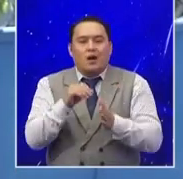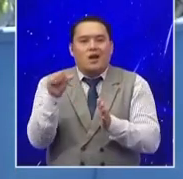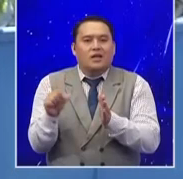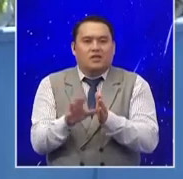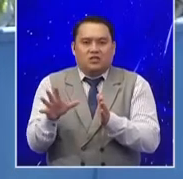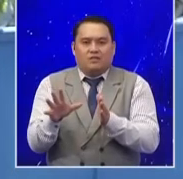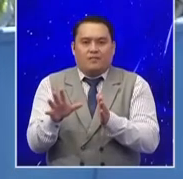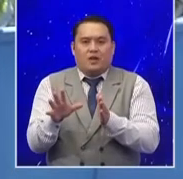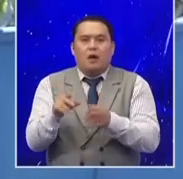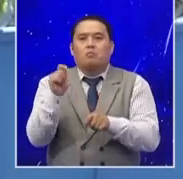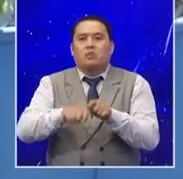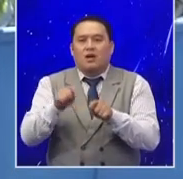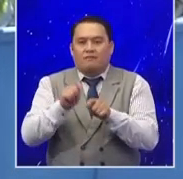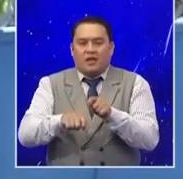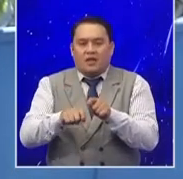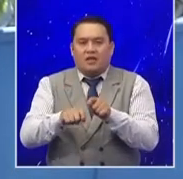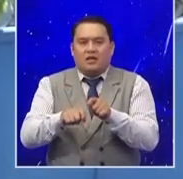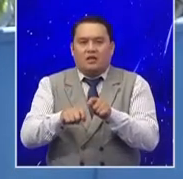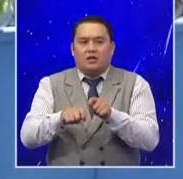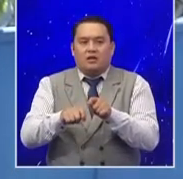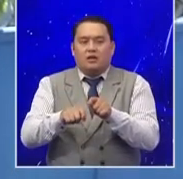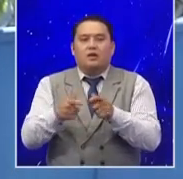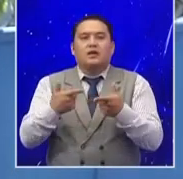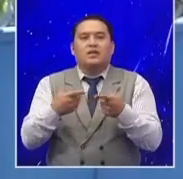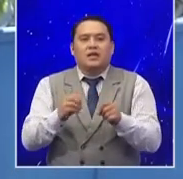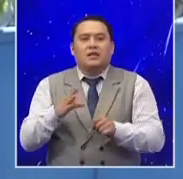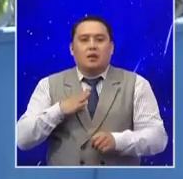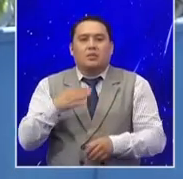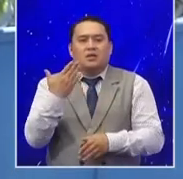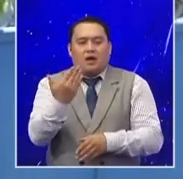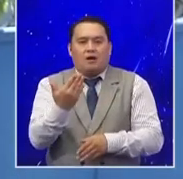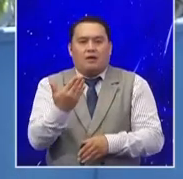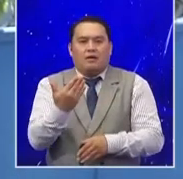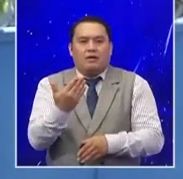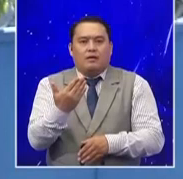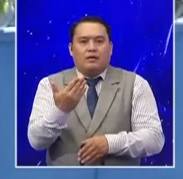электричества. То есть, проверить электропроводку, где она происходит замыкание, либо